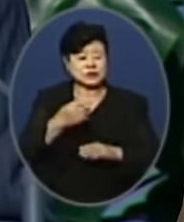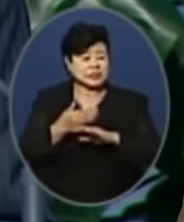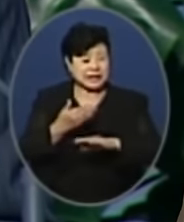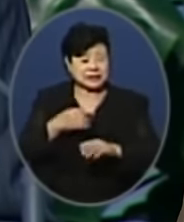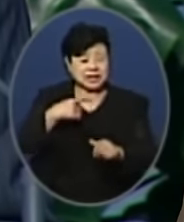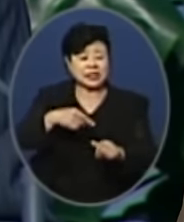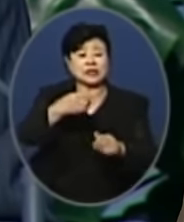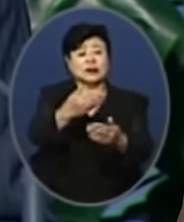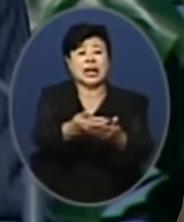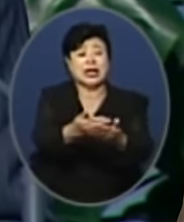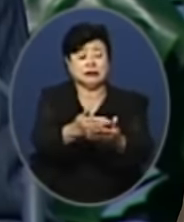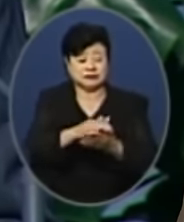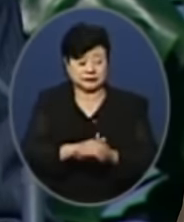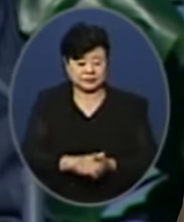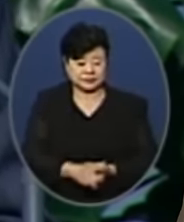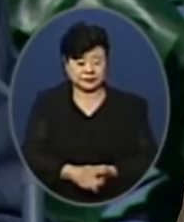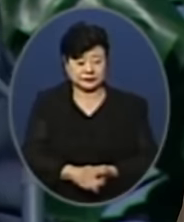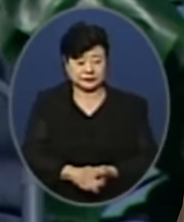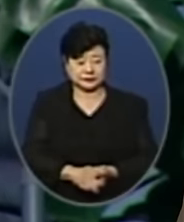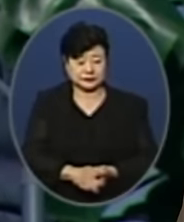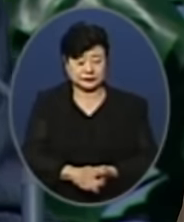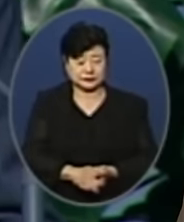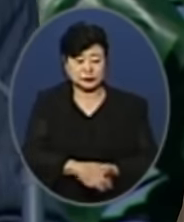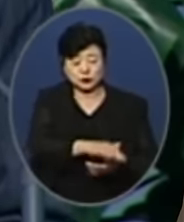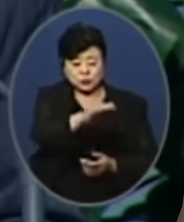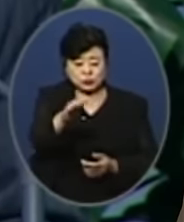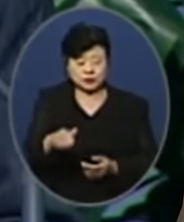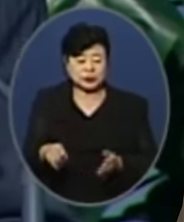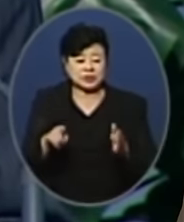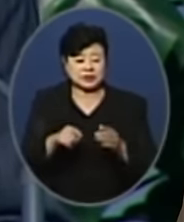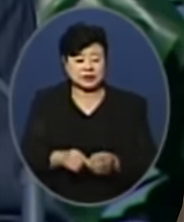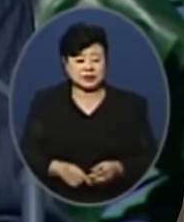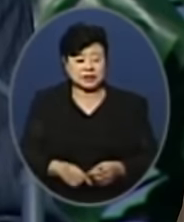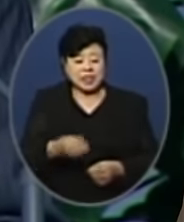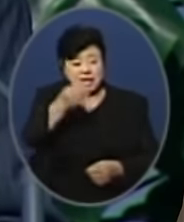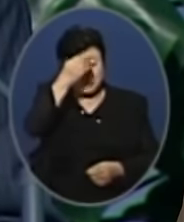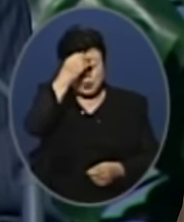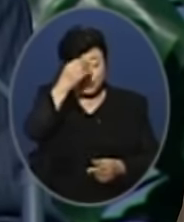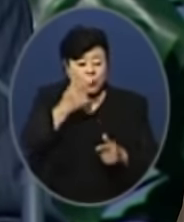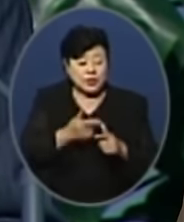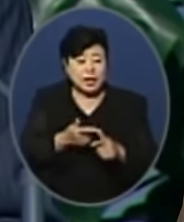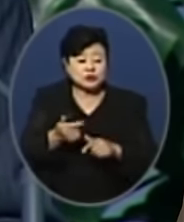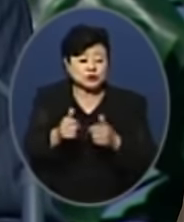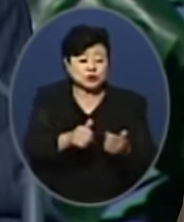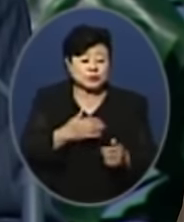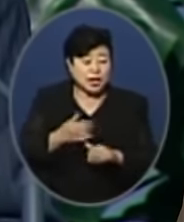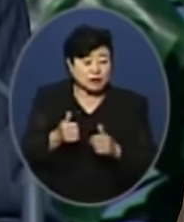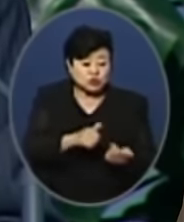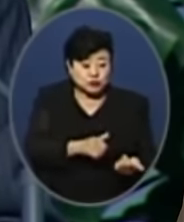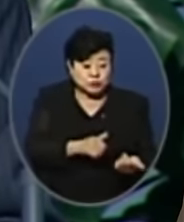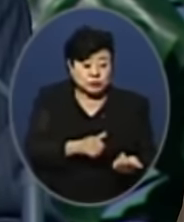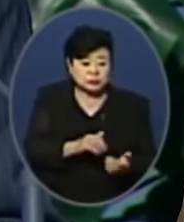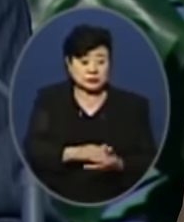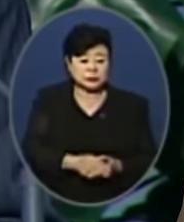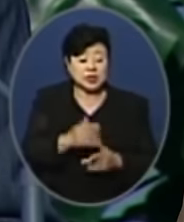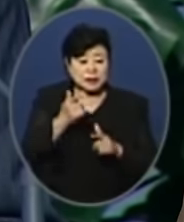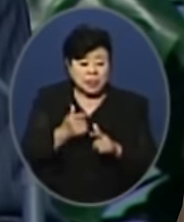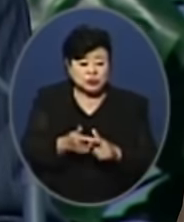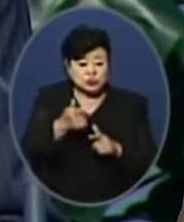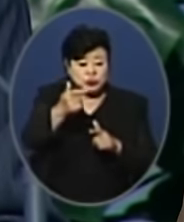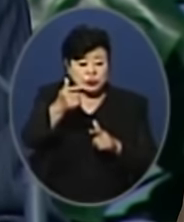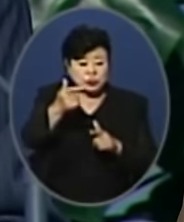우리에게 가르쳐달라고 합니다. 우리 신교는 예수 죽음 내 죽음으로서